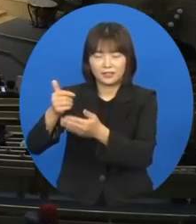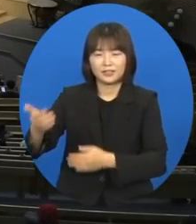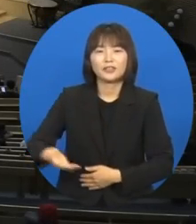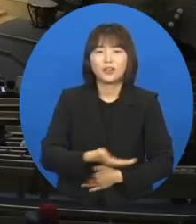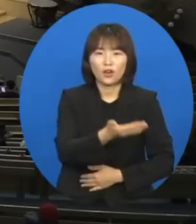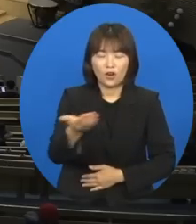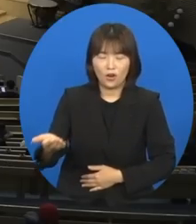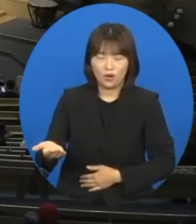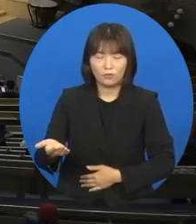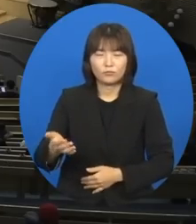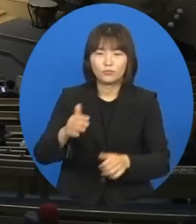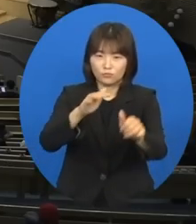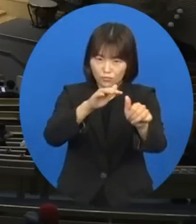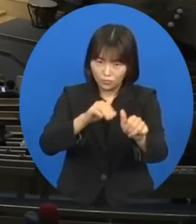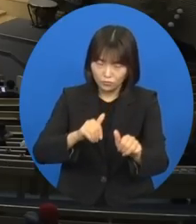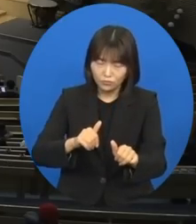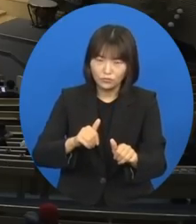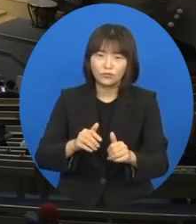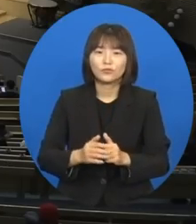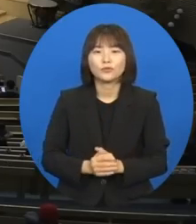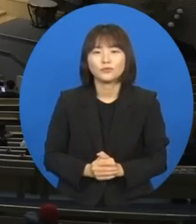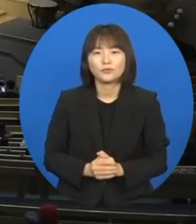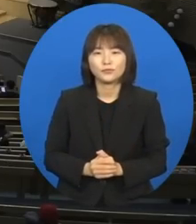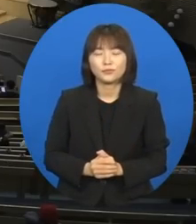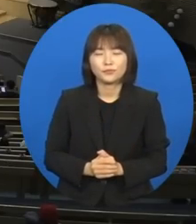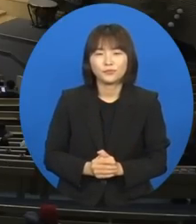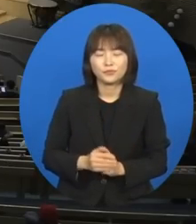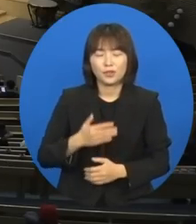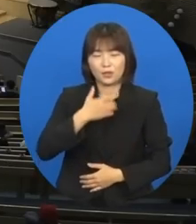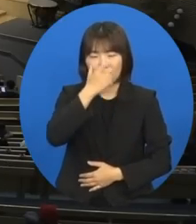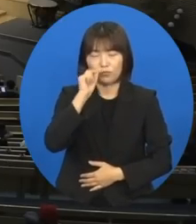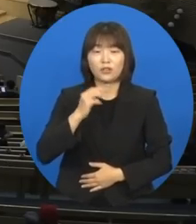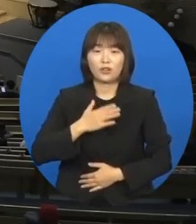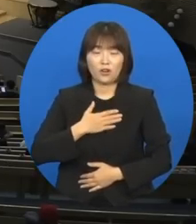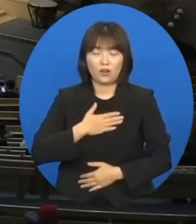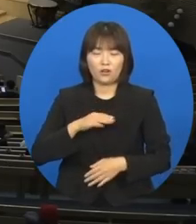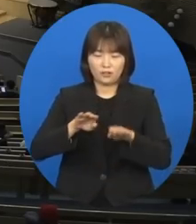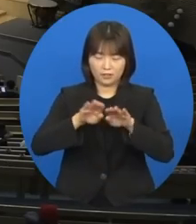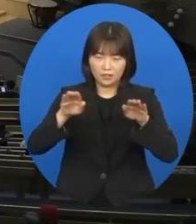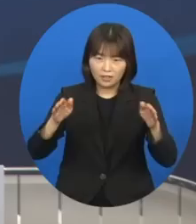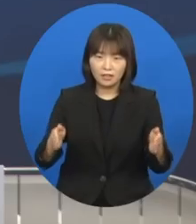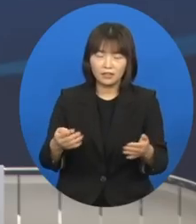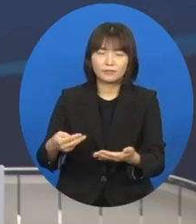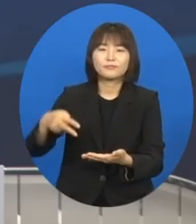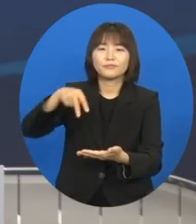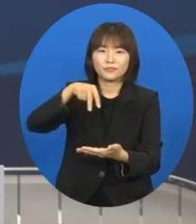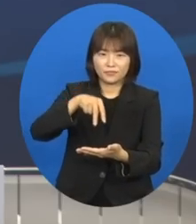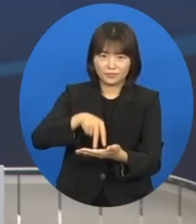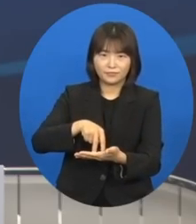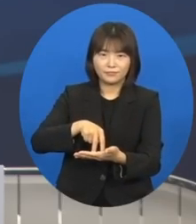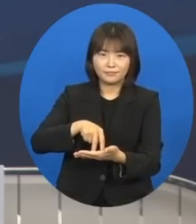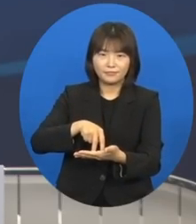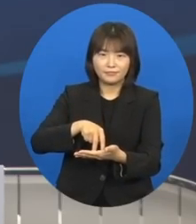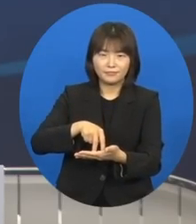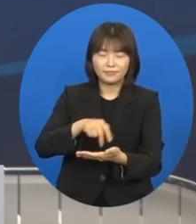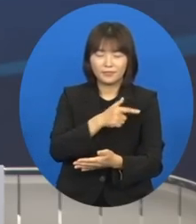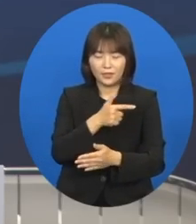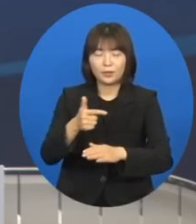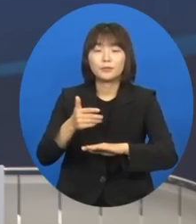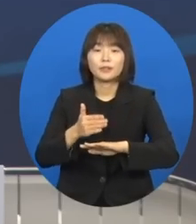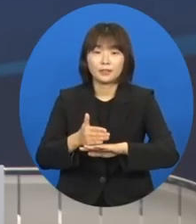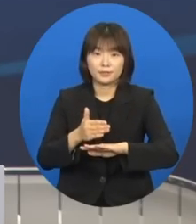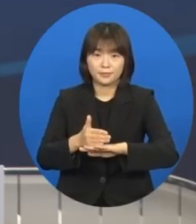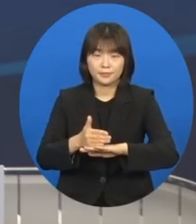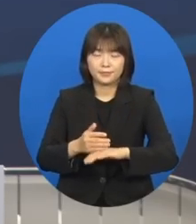여러분들을 불러주시고 이 부족한 자를 또 다니어 세워주셔서 너무나 감사하고